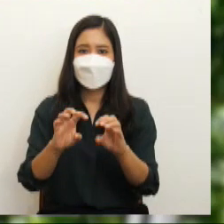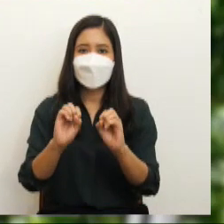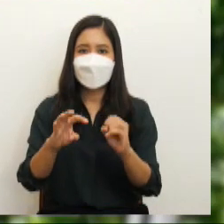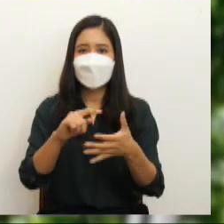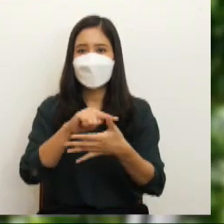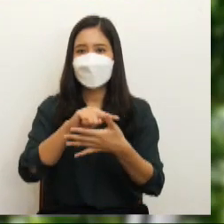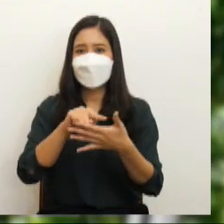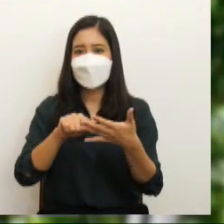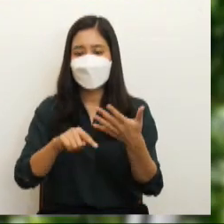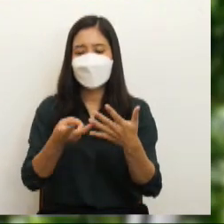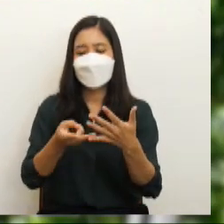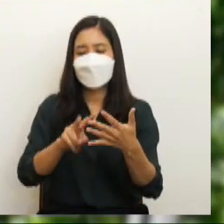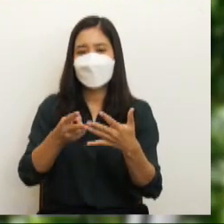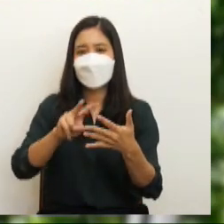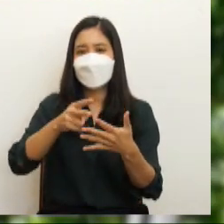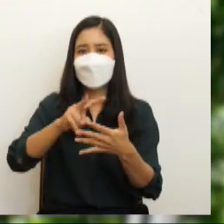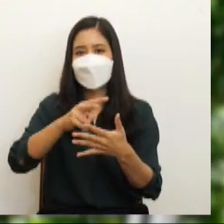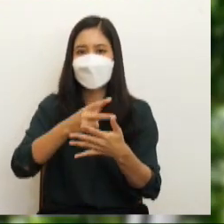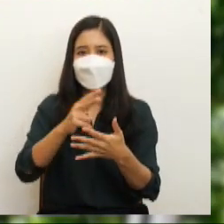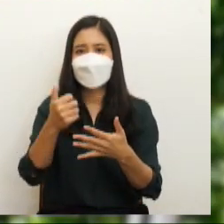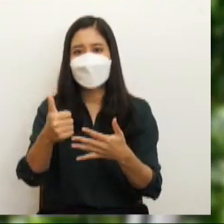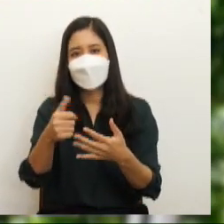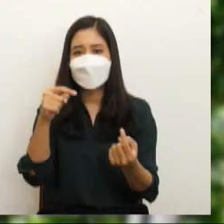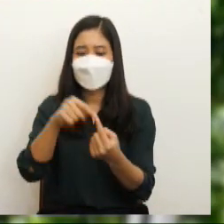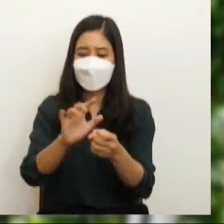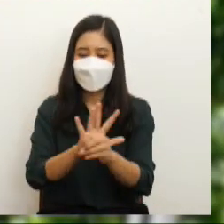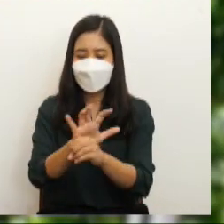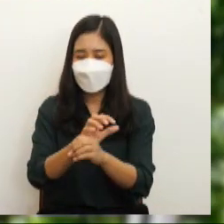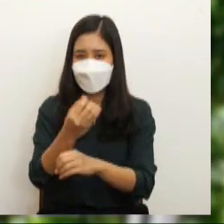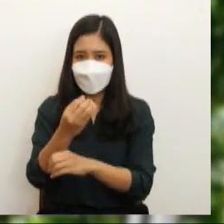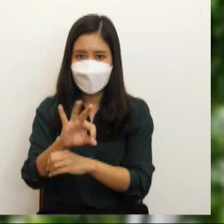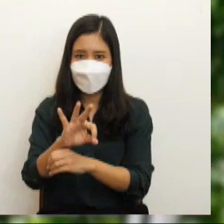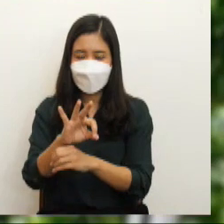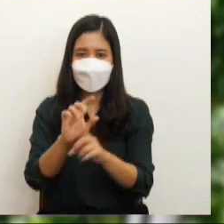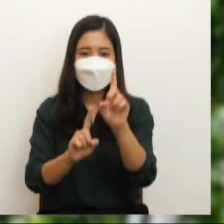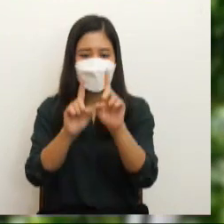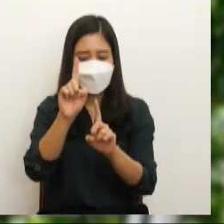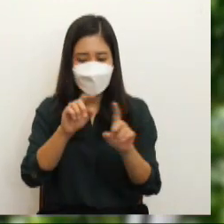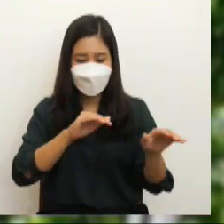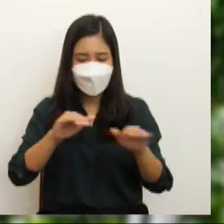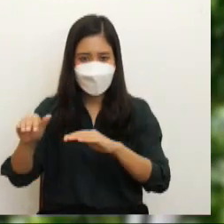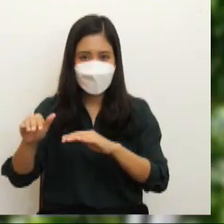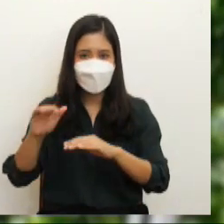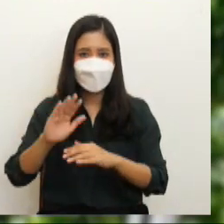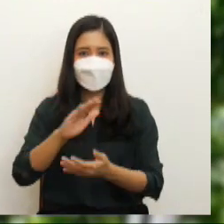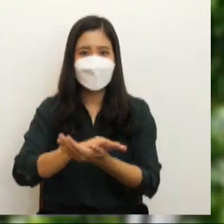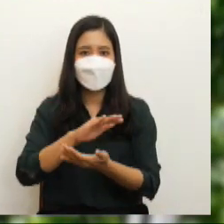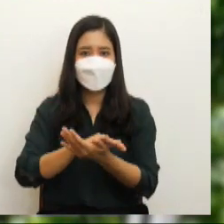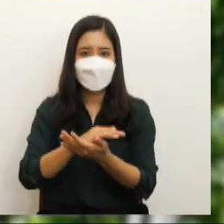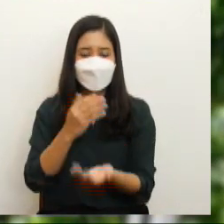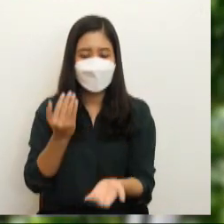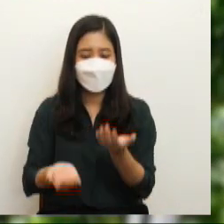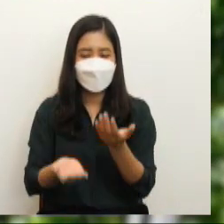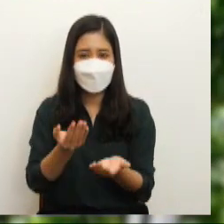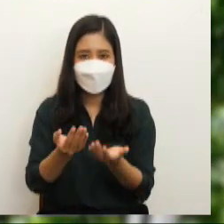กลับไปมากันได้ตามสถานการณ์การแพร่ระบาดนะครับโดยประเมินวันต่อวันแต่อย่างไรก็ตามเนี่ยใ